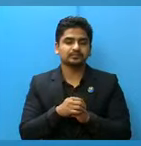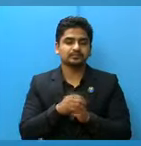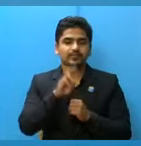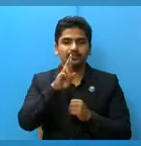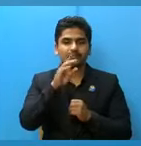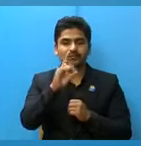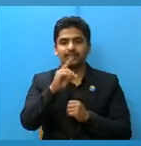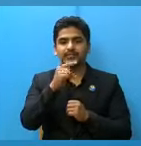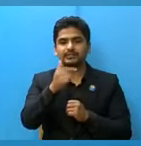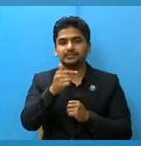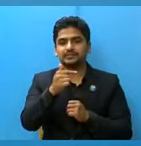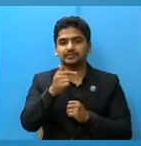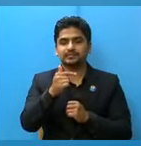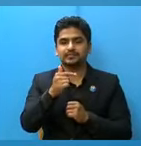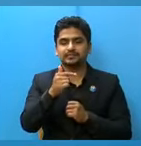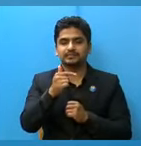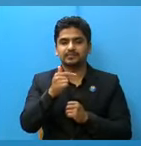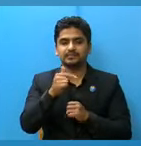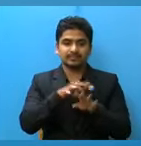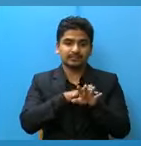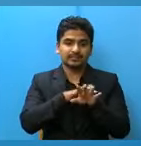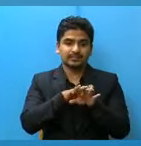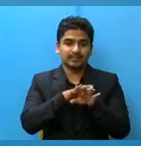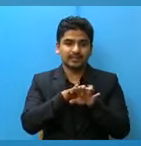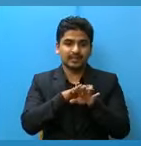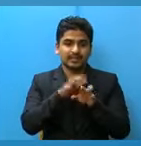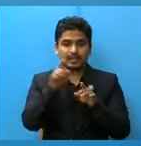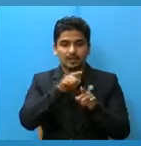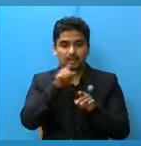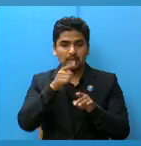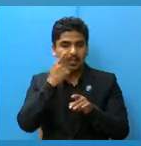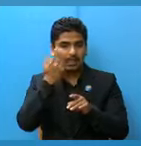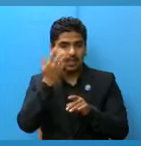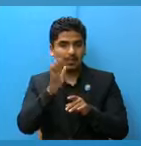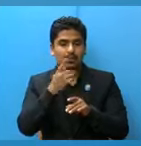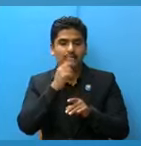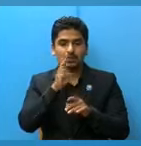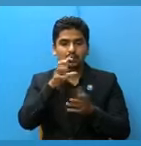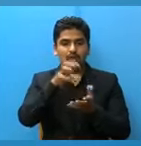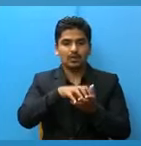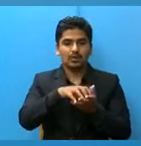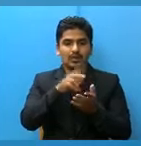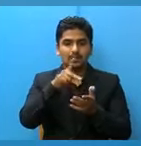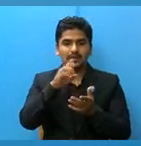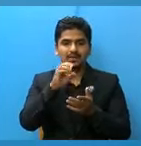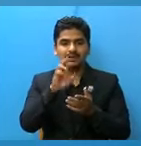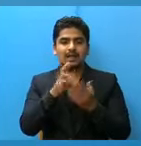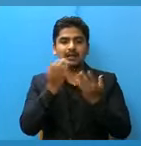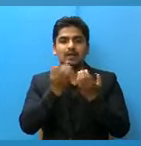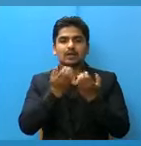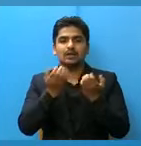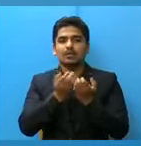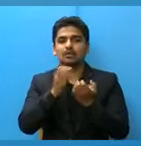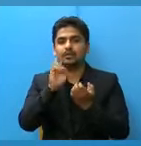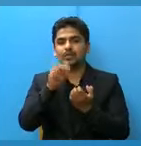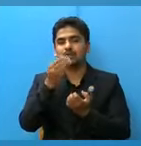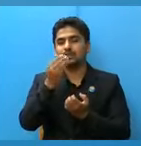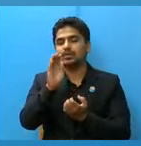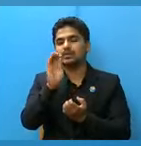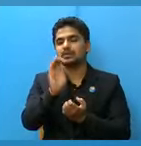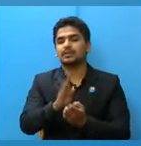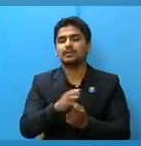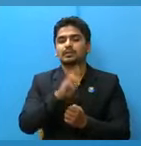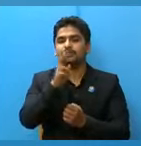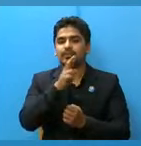रैपिट डाग्नुस्ट एकदम धेरे पतिशत मां देखियो बनी तो ठा मां आमिले PCR गर्नी परनी हुना सक्दा